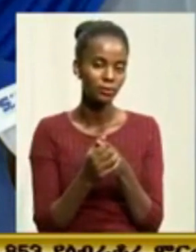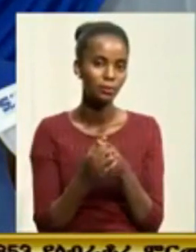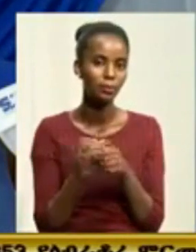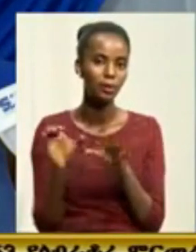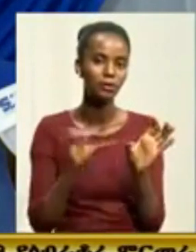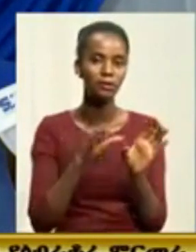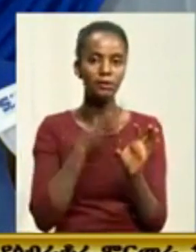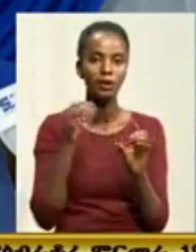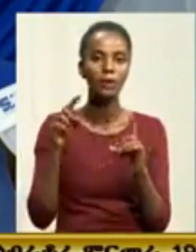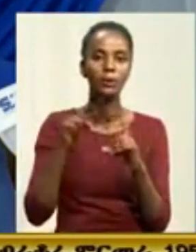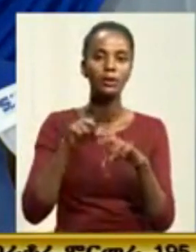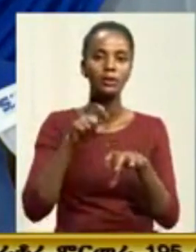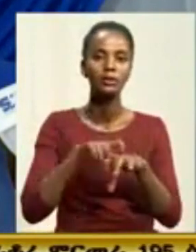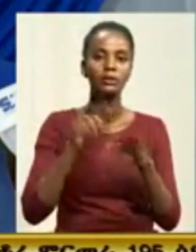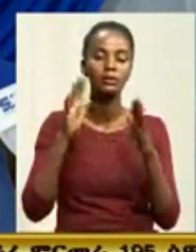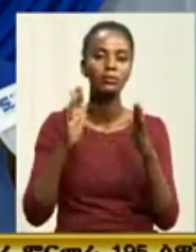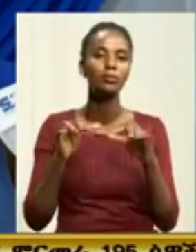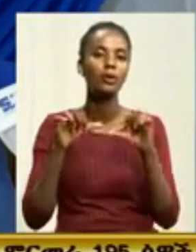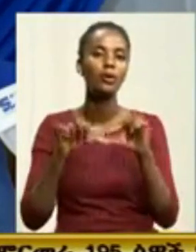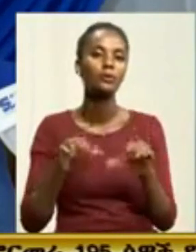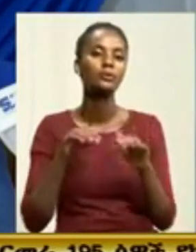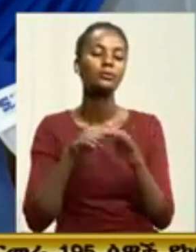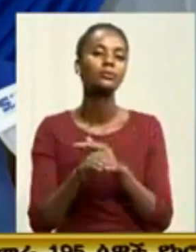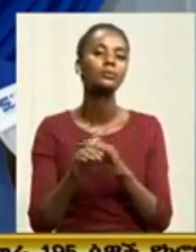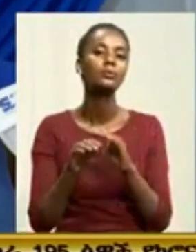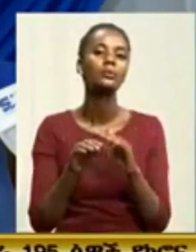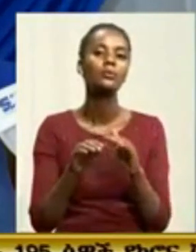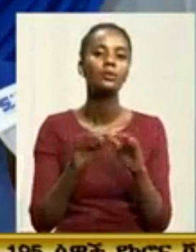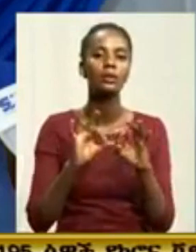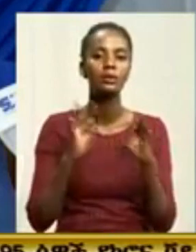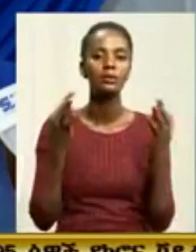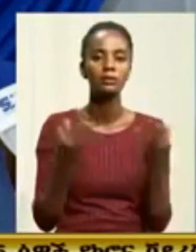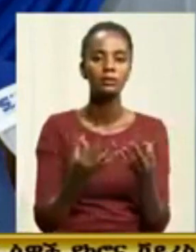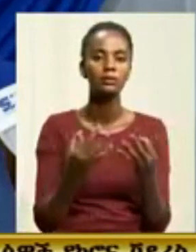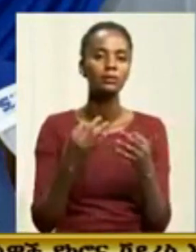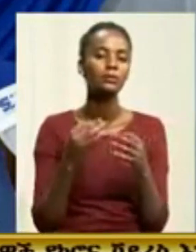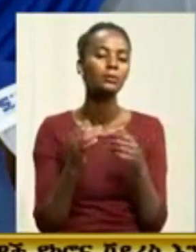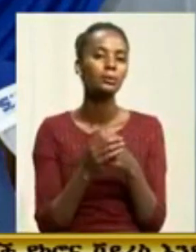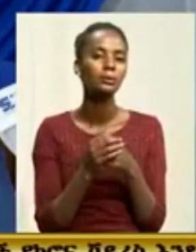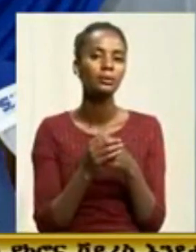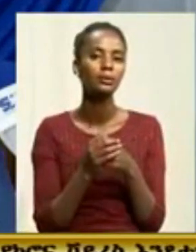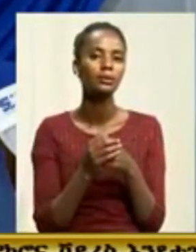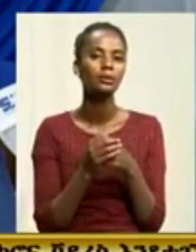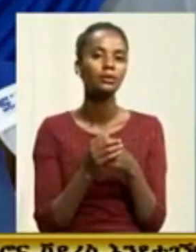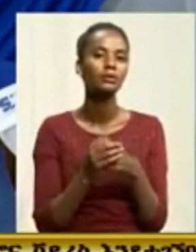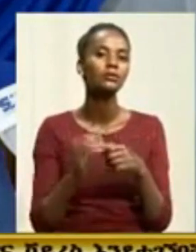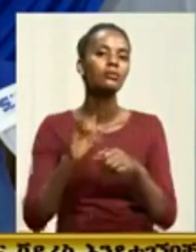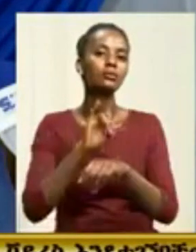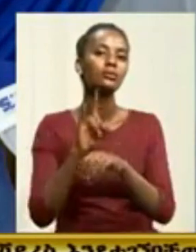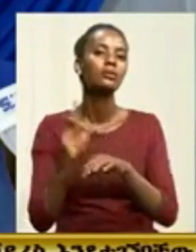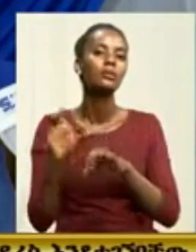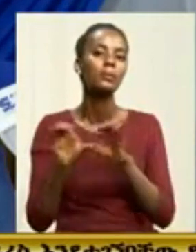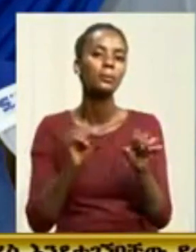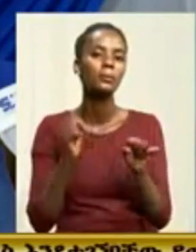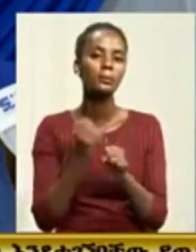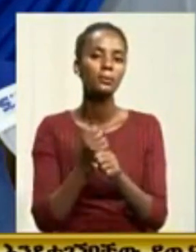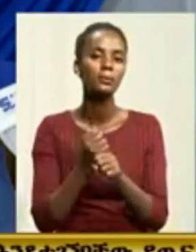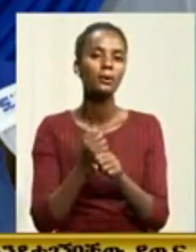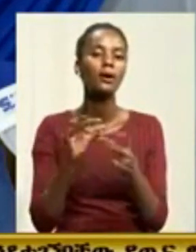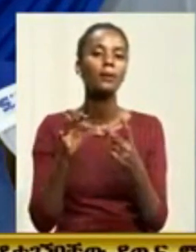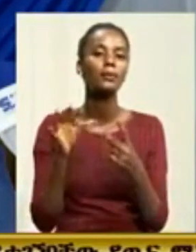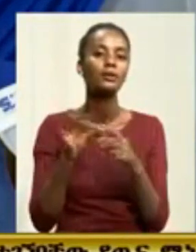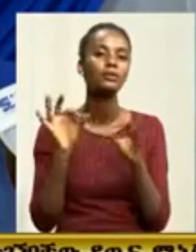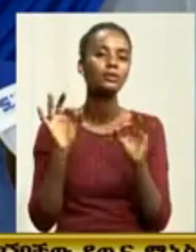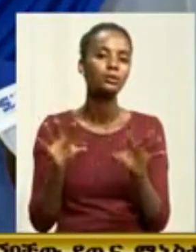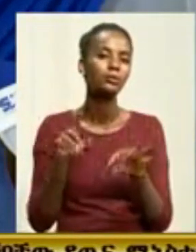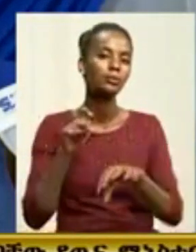የማድረግና ወደ ጊዜያዊ ማቆያ እንዲገቡ የሚሉትን ከቤተሰብ ለመቀላቀል እንዲዘጋጅ የማድረግ ስራ፣ እንዲሁም አማራጭ የሌላቸው